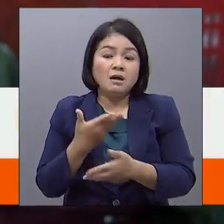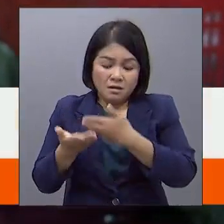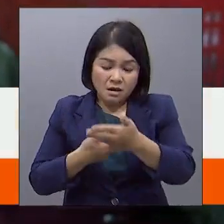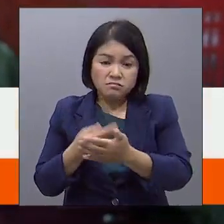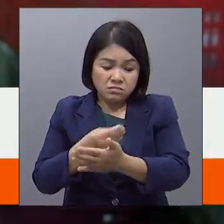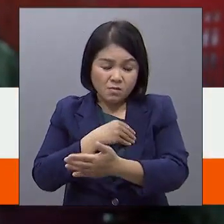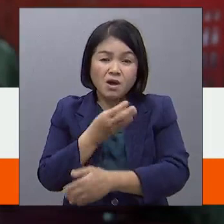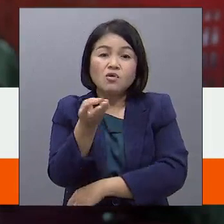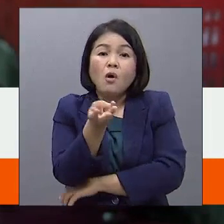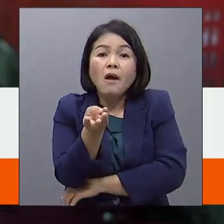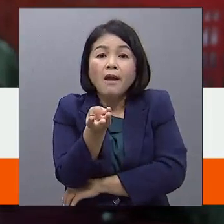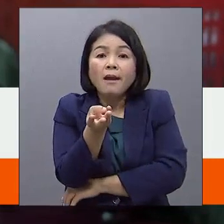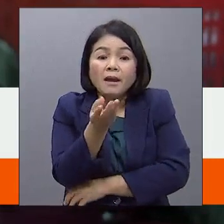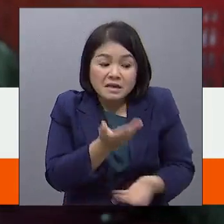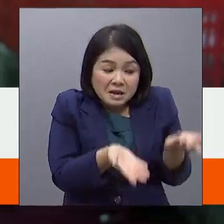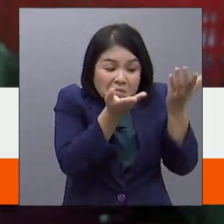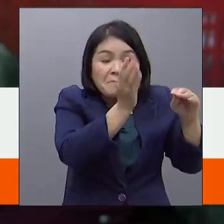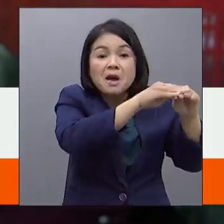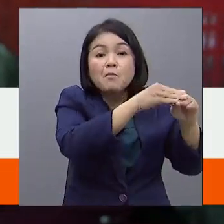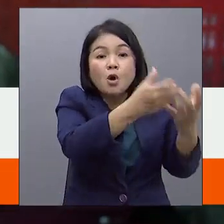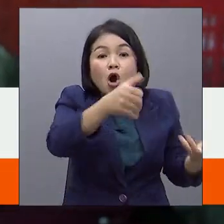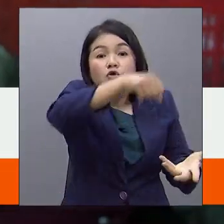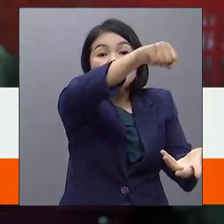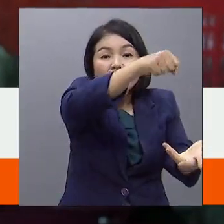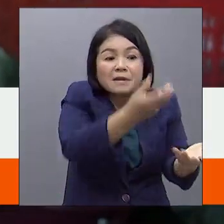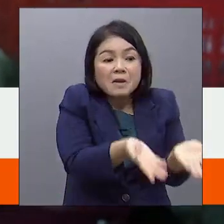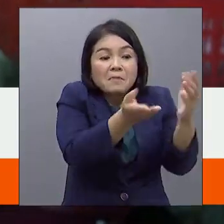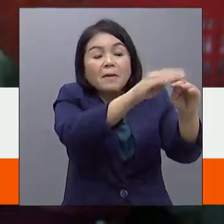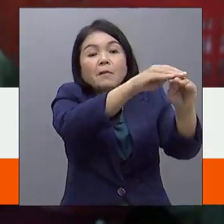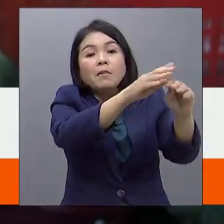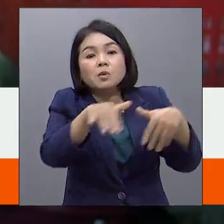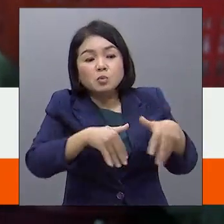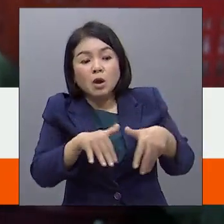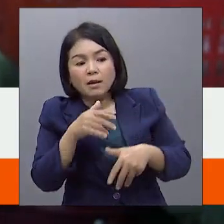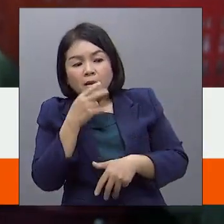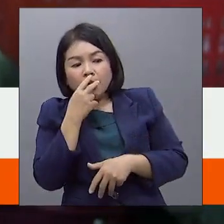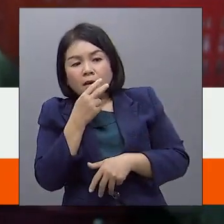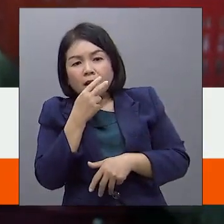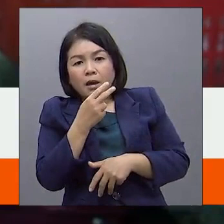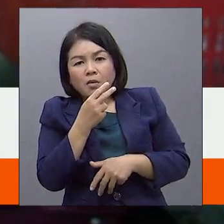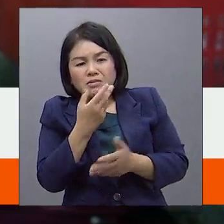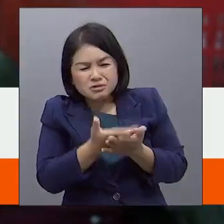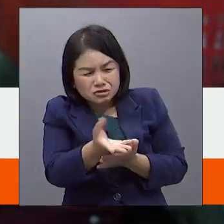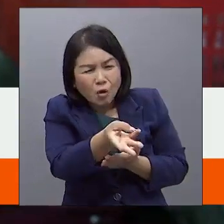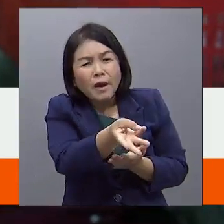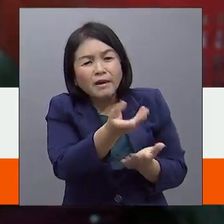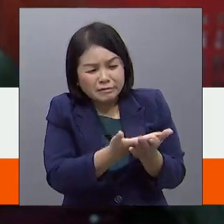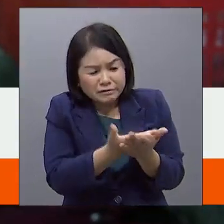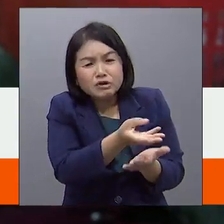าะถ้าจะขายราคาแพงให้ลูกค้าบางคนเขาก็กำลังซื้อเขาก็ไม่มี